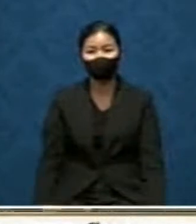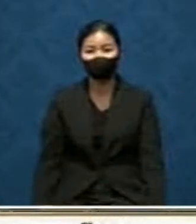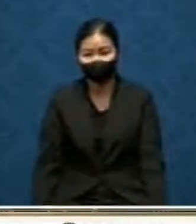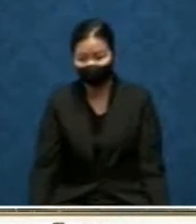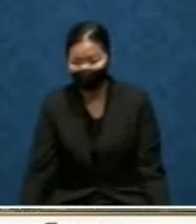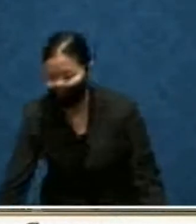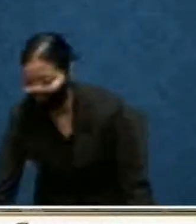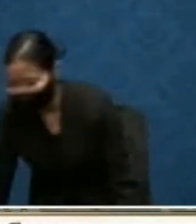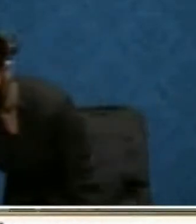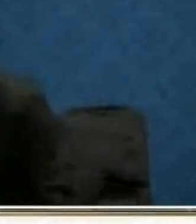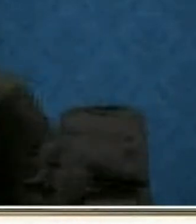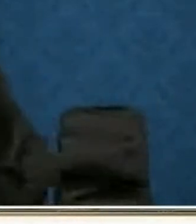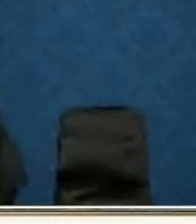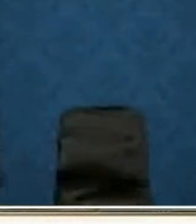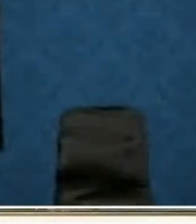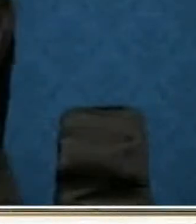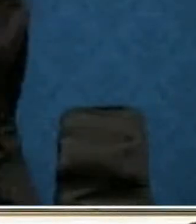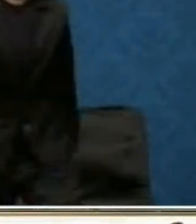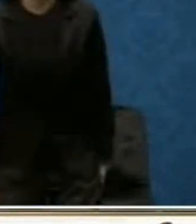วันนี้